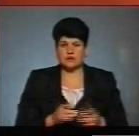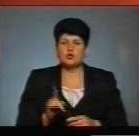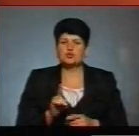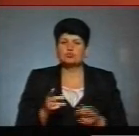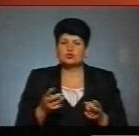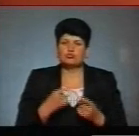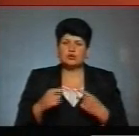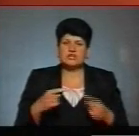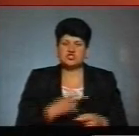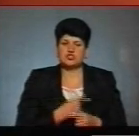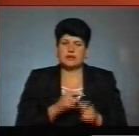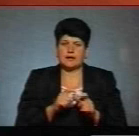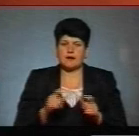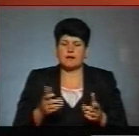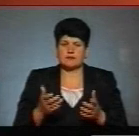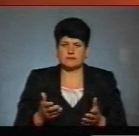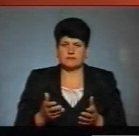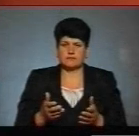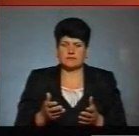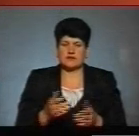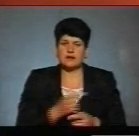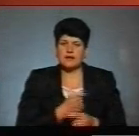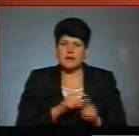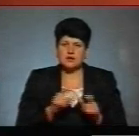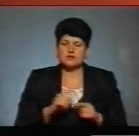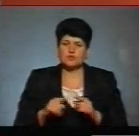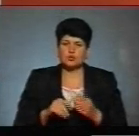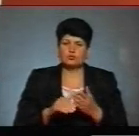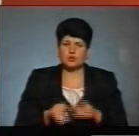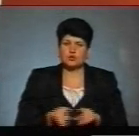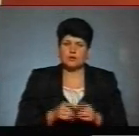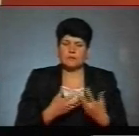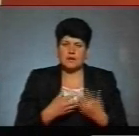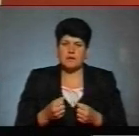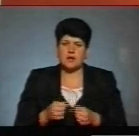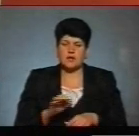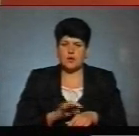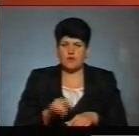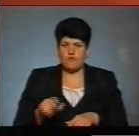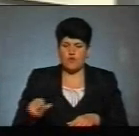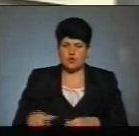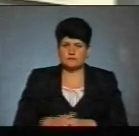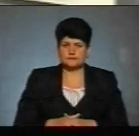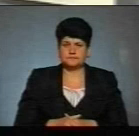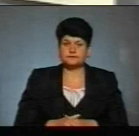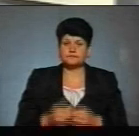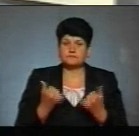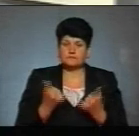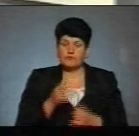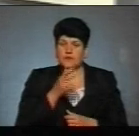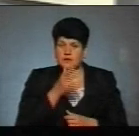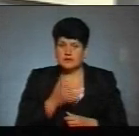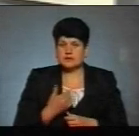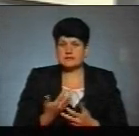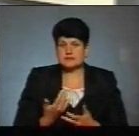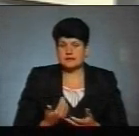потребують інші лікарні? Зокрема, і лікарня швидкої допомоги, яка також приймає хворих на COVID-19? Ну, на даний час, наскільки